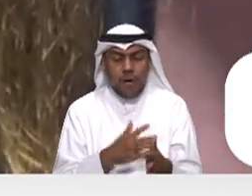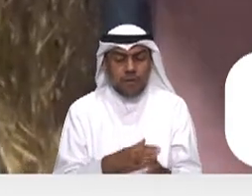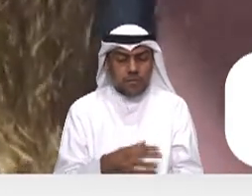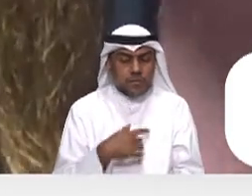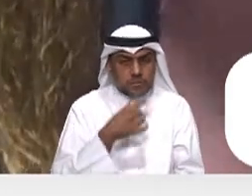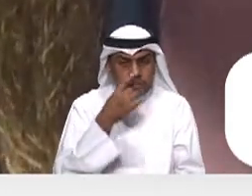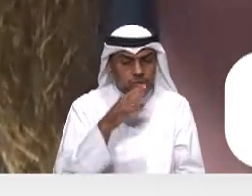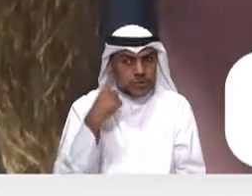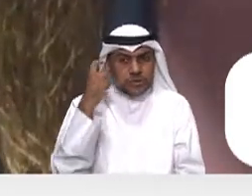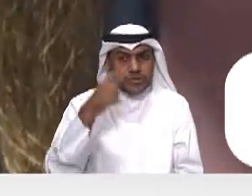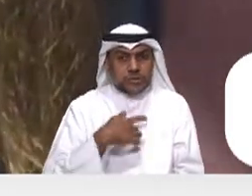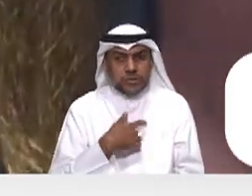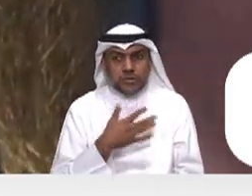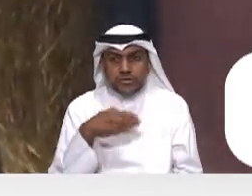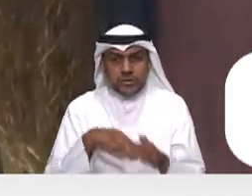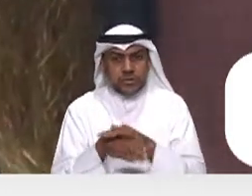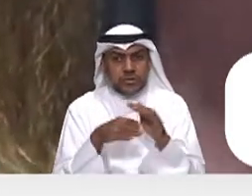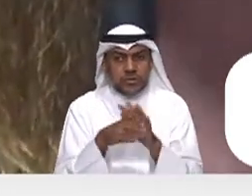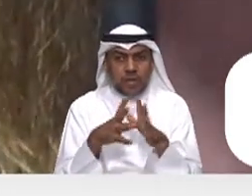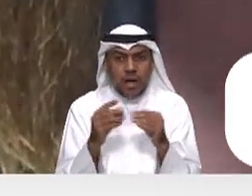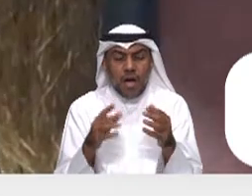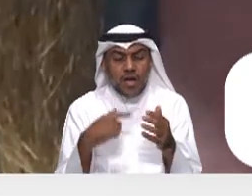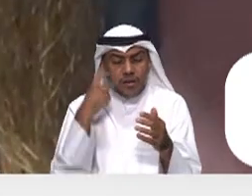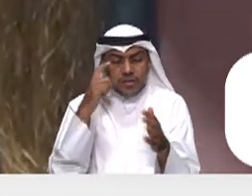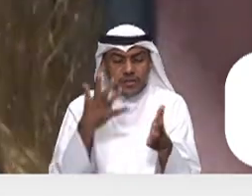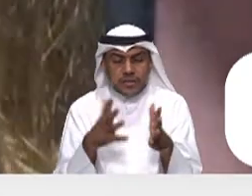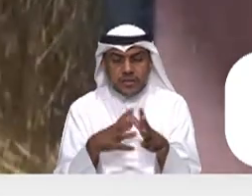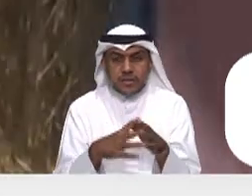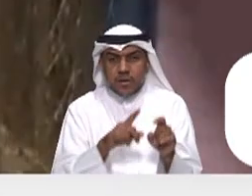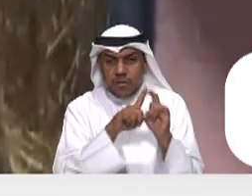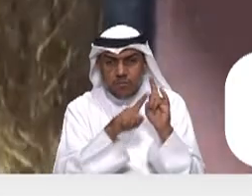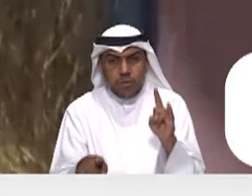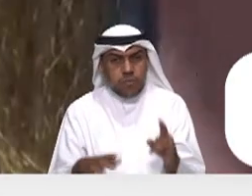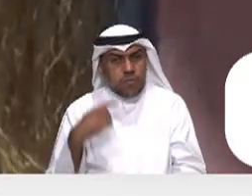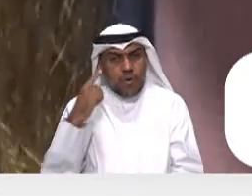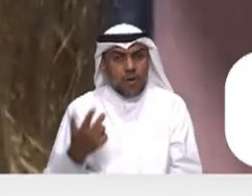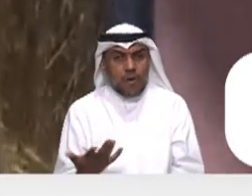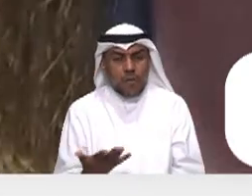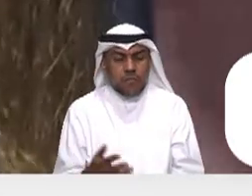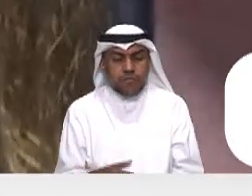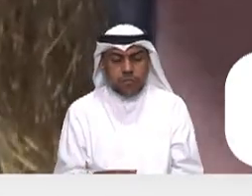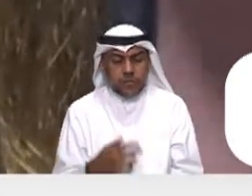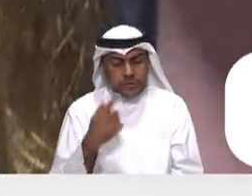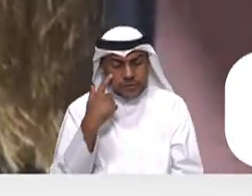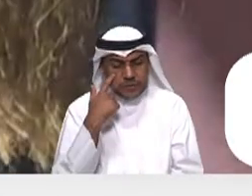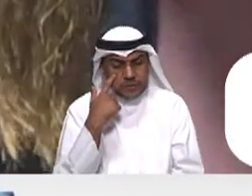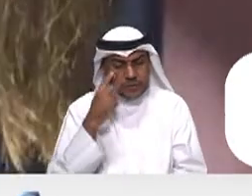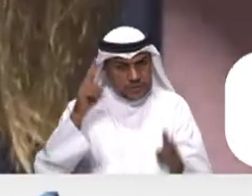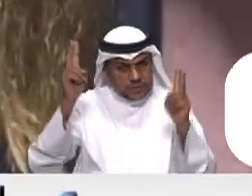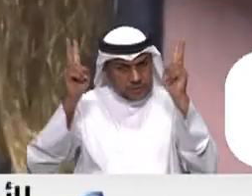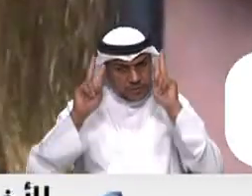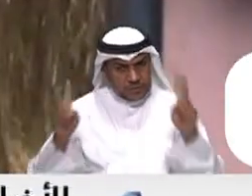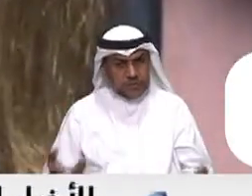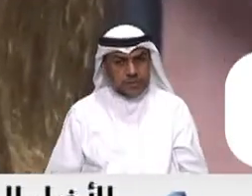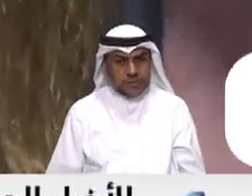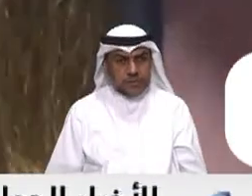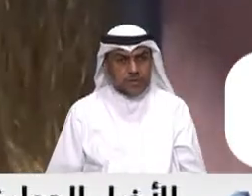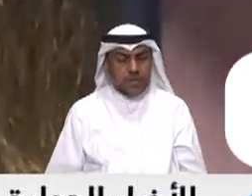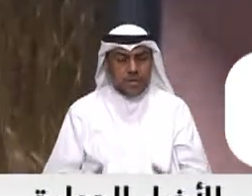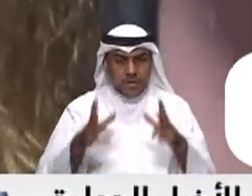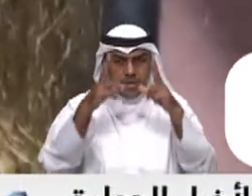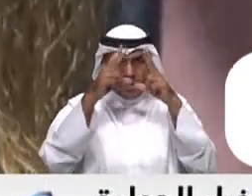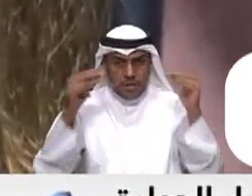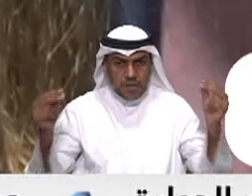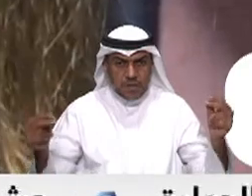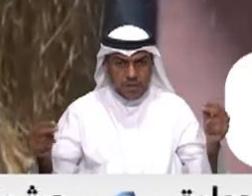لتخرج لأي مكان يأويها من هذه الاستهدافات. هذا المشهد يؤكد طبعا أن الشعب اللبناني قد